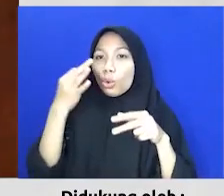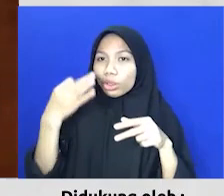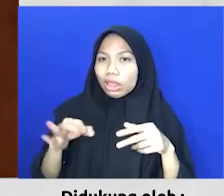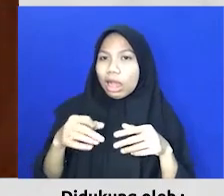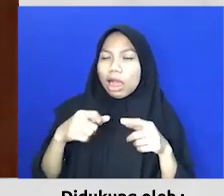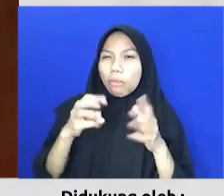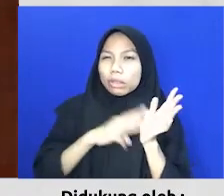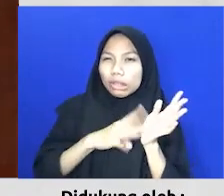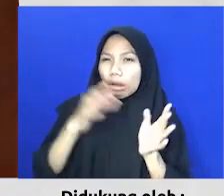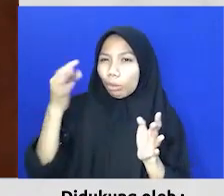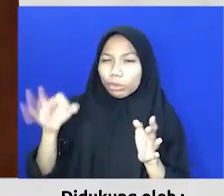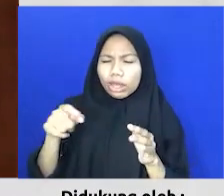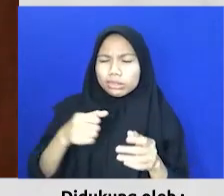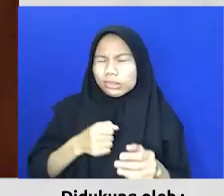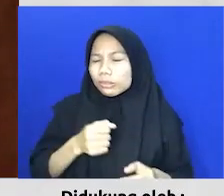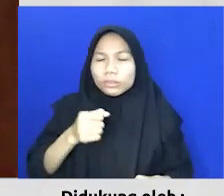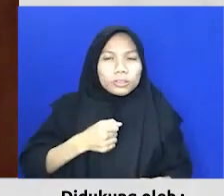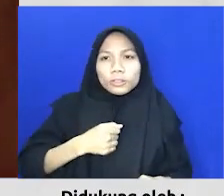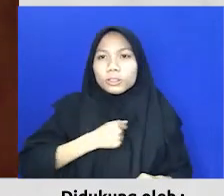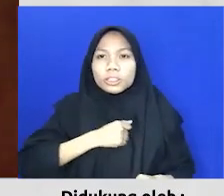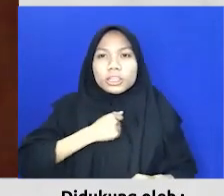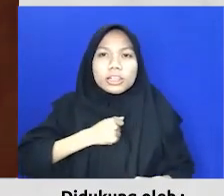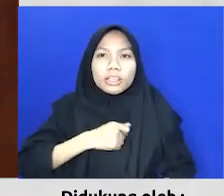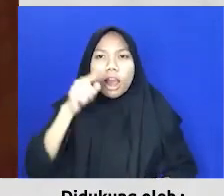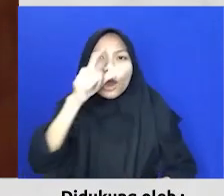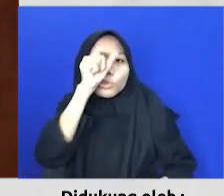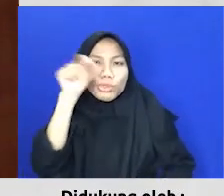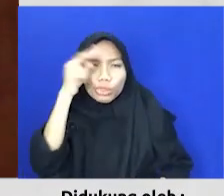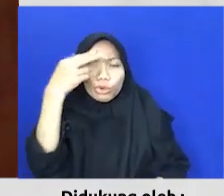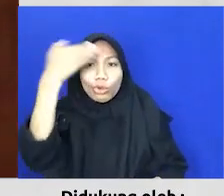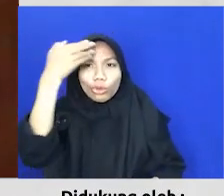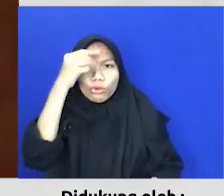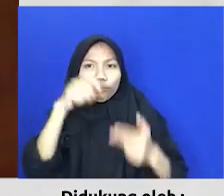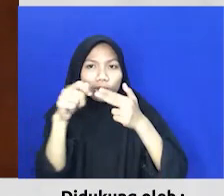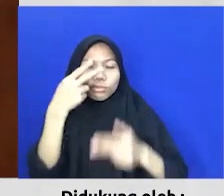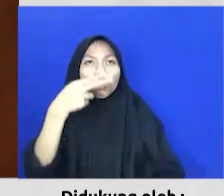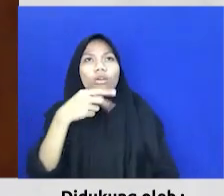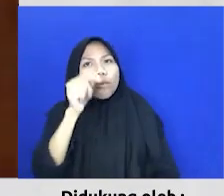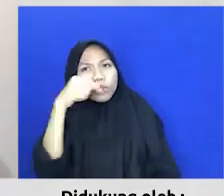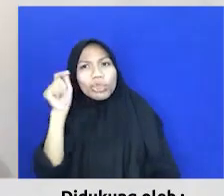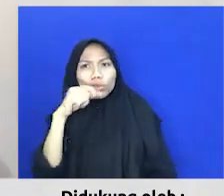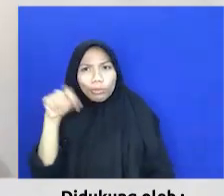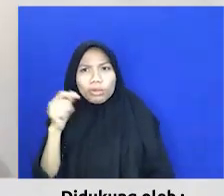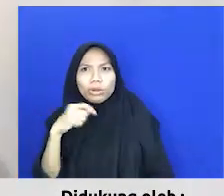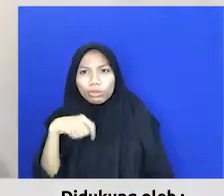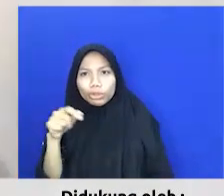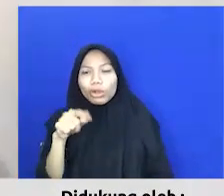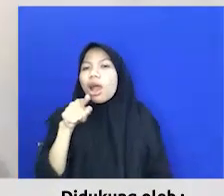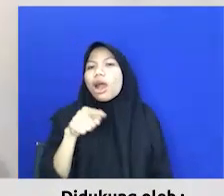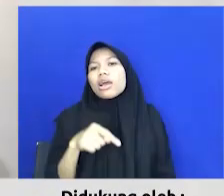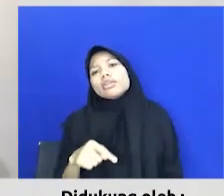menggugah orang-orang, mengatakan apanya, prinsipnya hidup itu